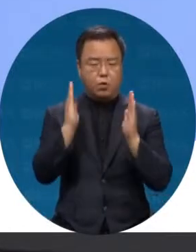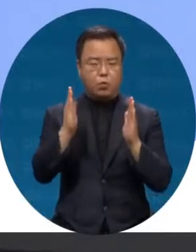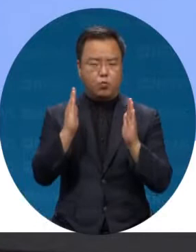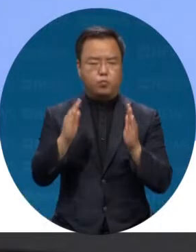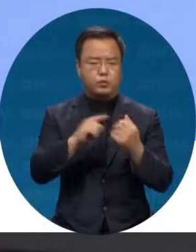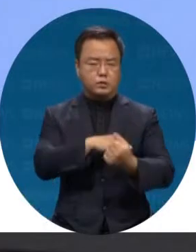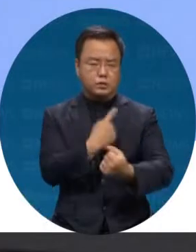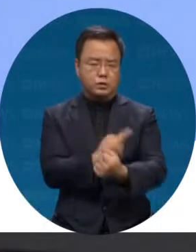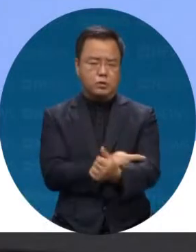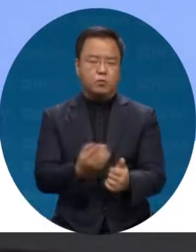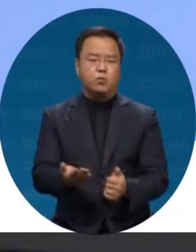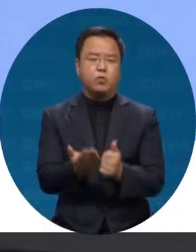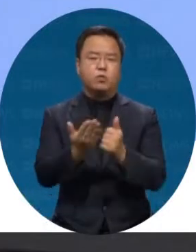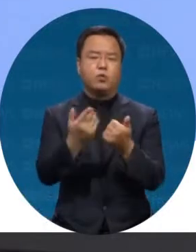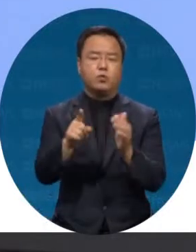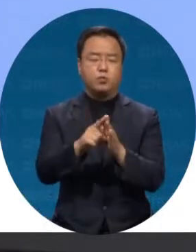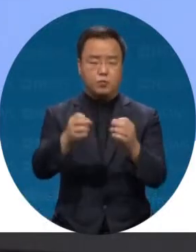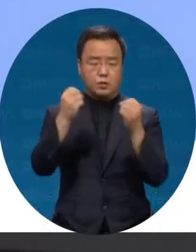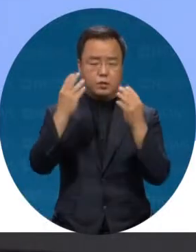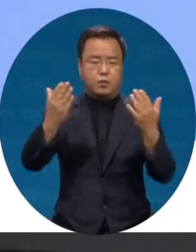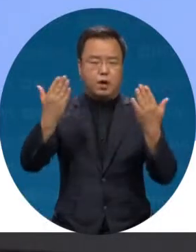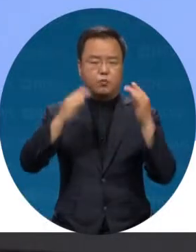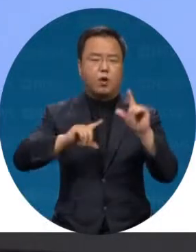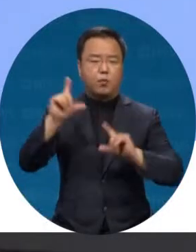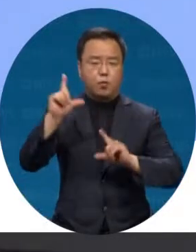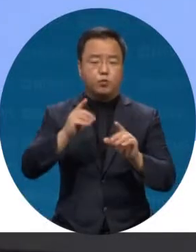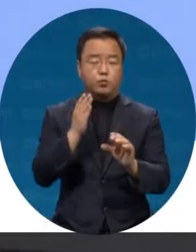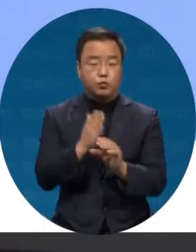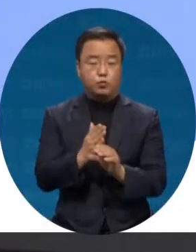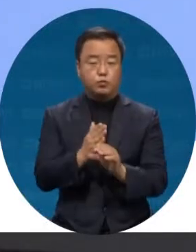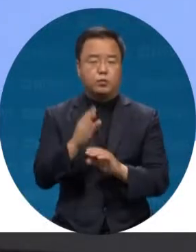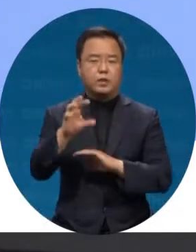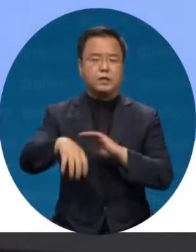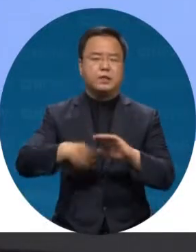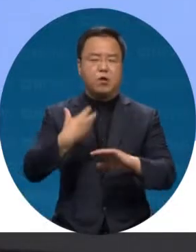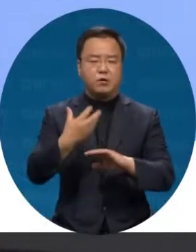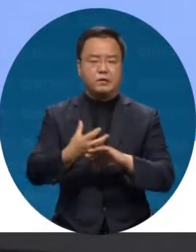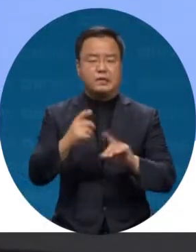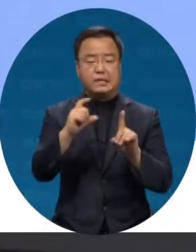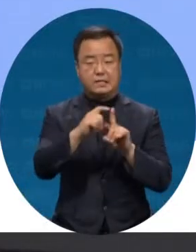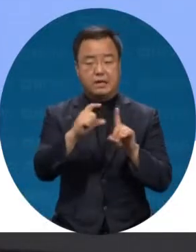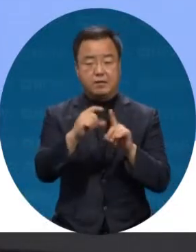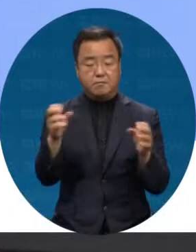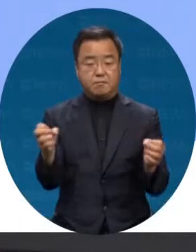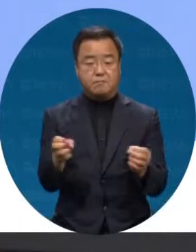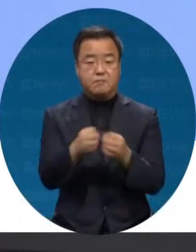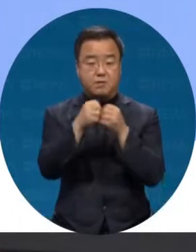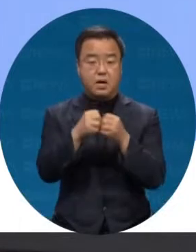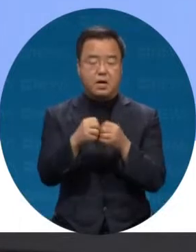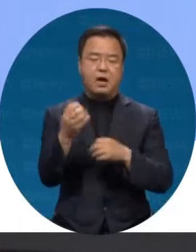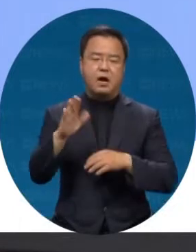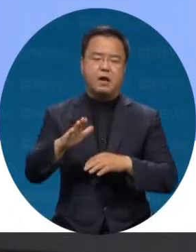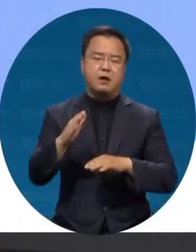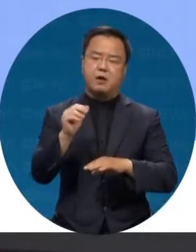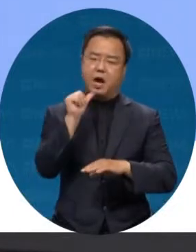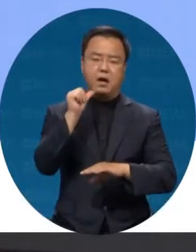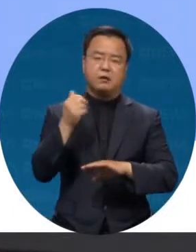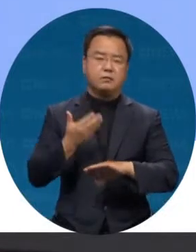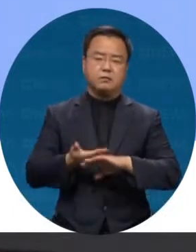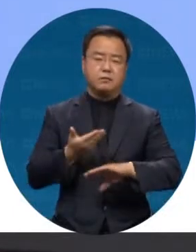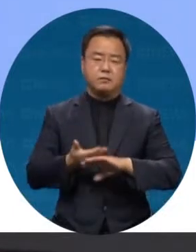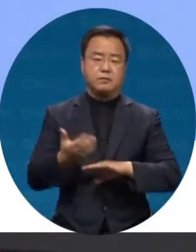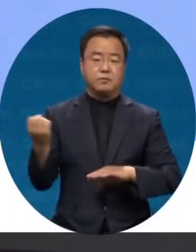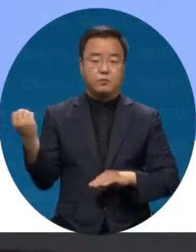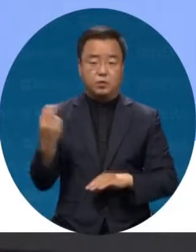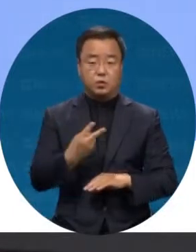새로운 학교에 형태인데요 혁신이라는 단어가 우연히 겹치기 는 하지만 전혀 다른 개념인 겁니다 또